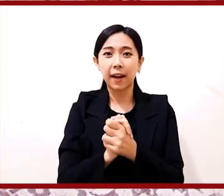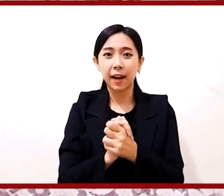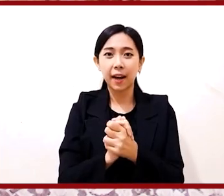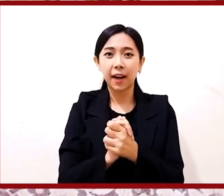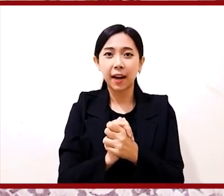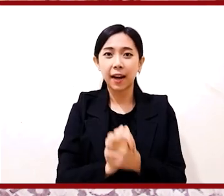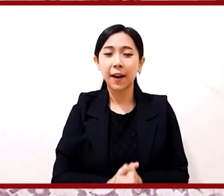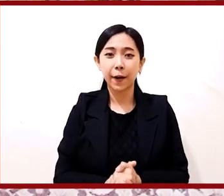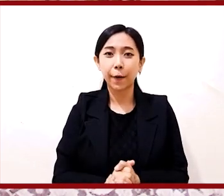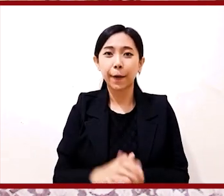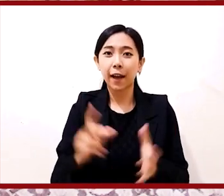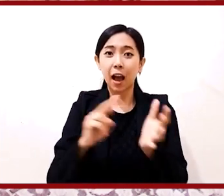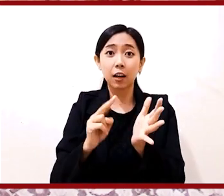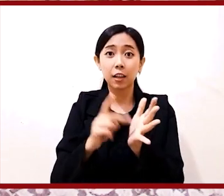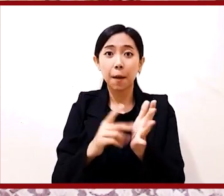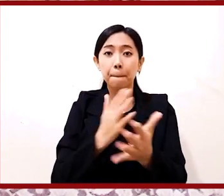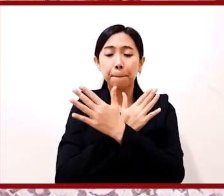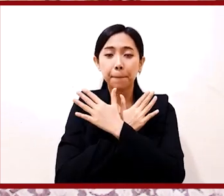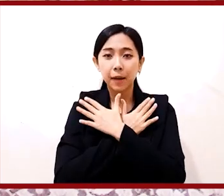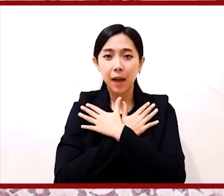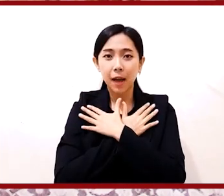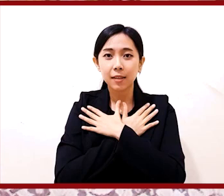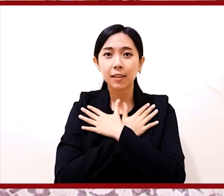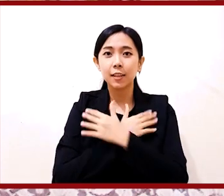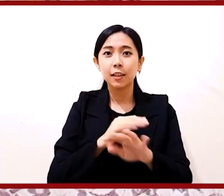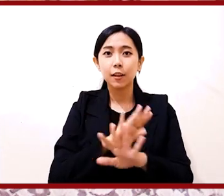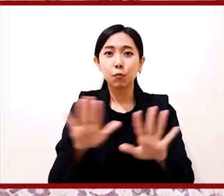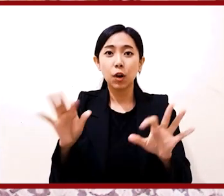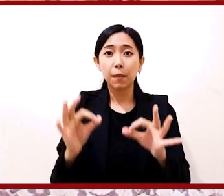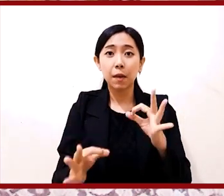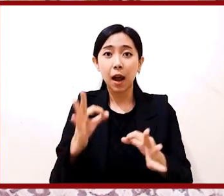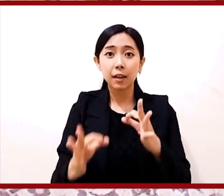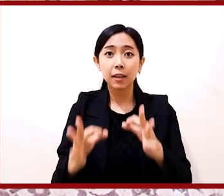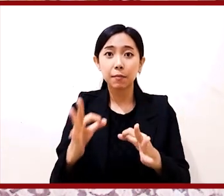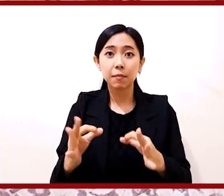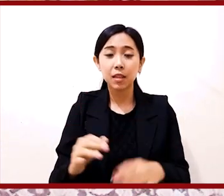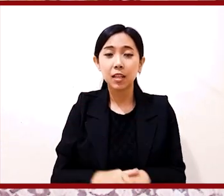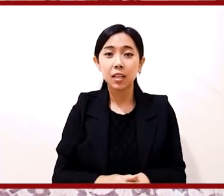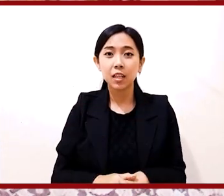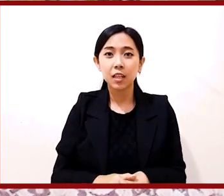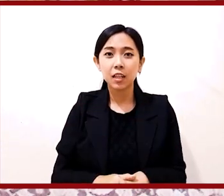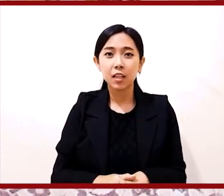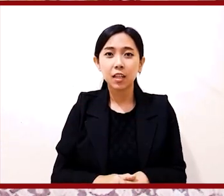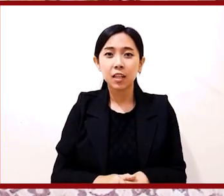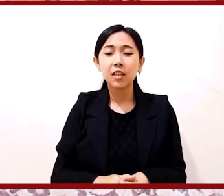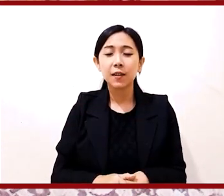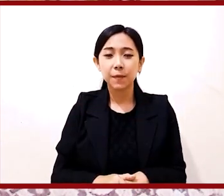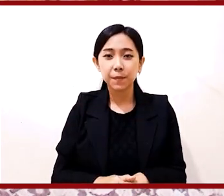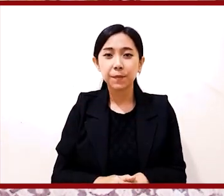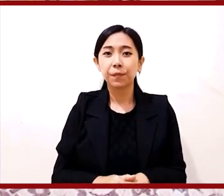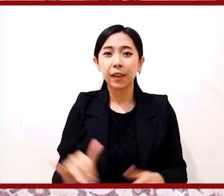Beriman dengan demikian berarti mengasihi, bukan menghakimi, bukan menilai orang